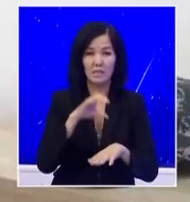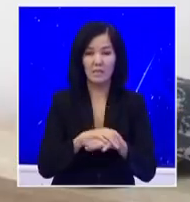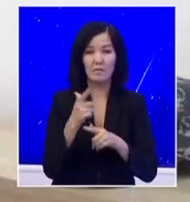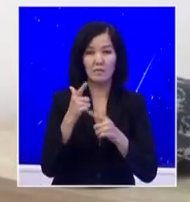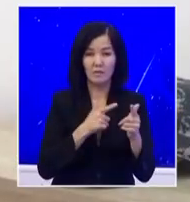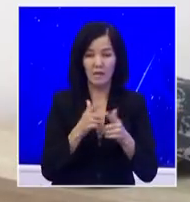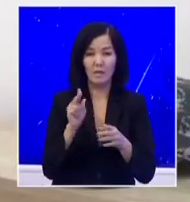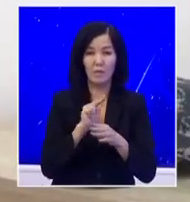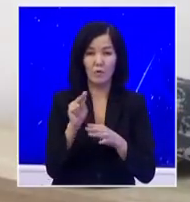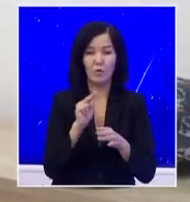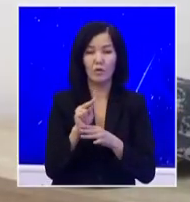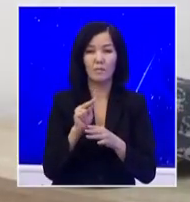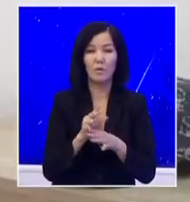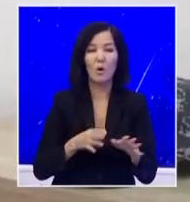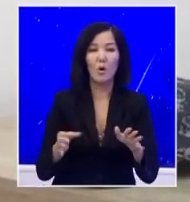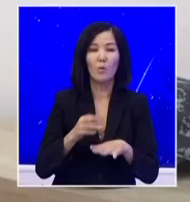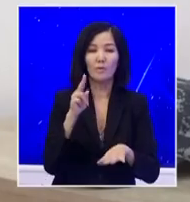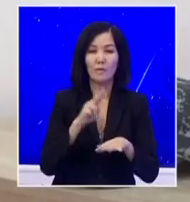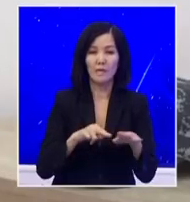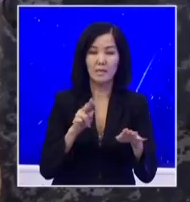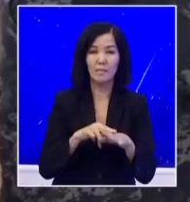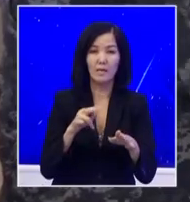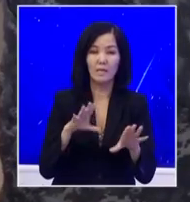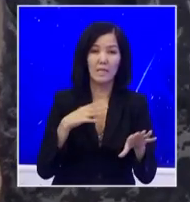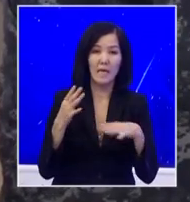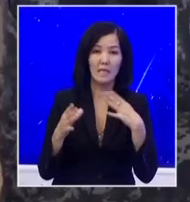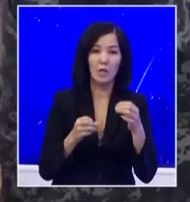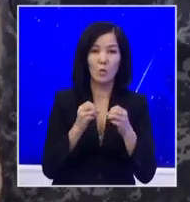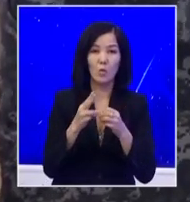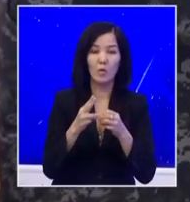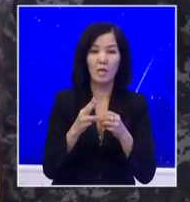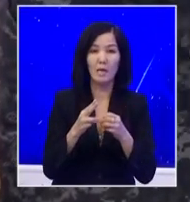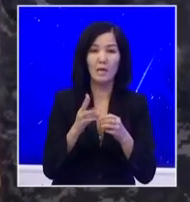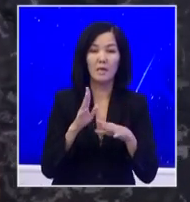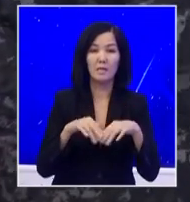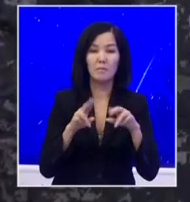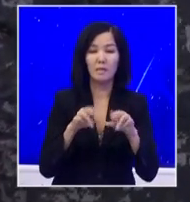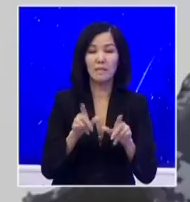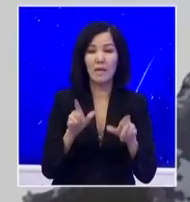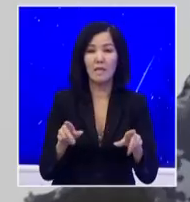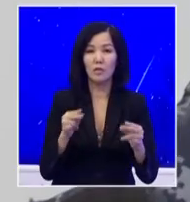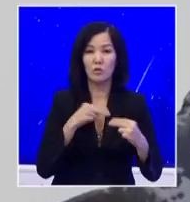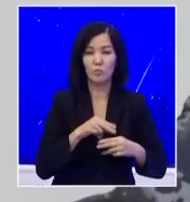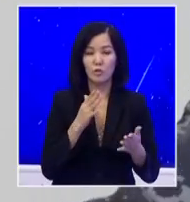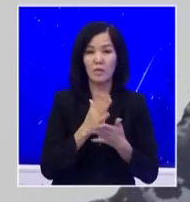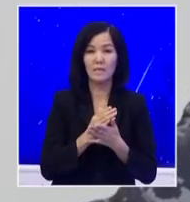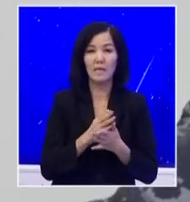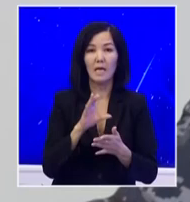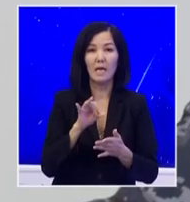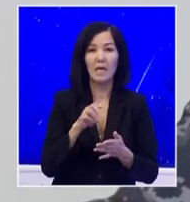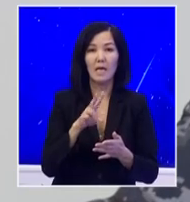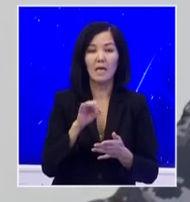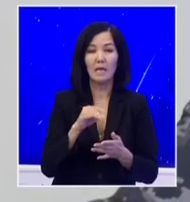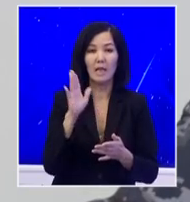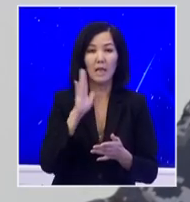дайындаймыз. Облыстық полиция департаментінде иттерді дайындайтын 12 кинолог маман жұмыс істейді. Бірі Ерлан Мұсапіров. Иттің тілін